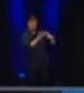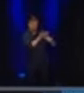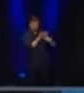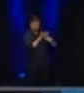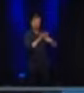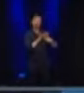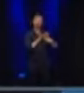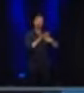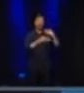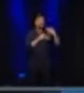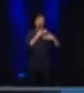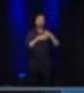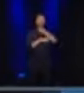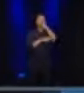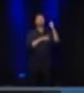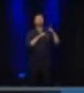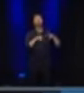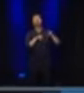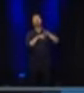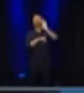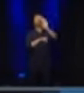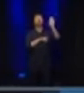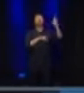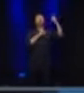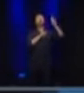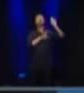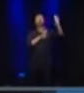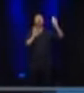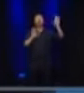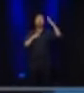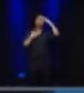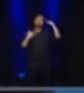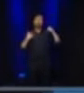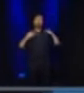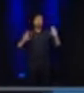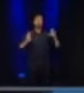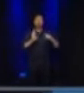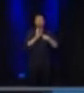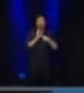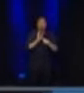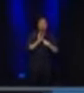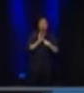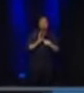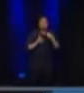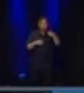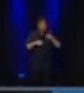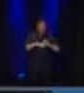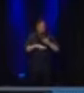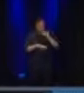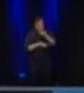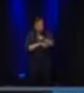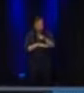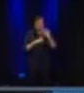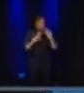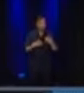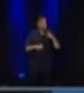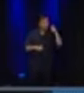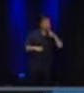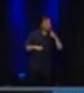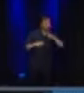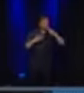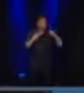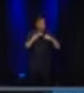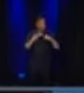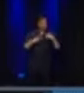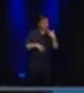vue international. Mais comme le dit le premier ministre, dans le contexte où certains pourraient avoir à voyager plus rapidement et puis qu'ils voudraient absolument avoir